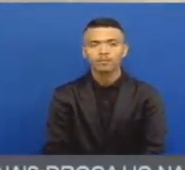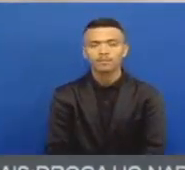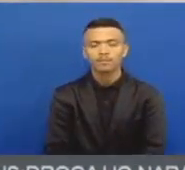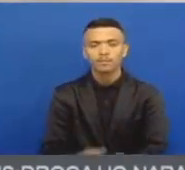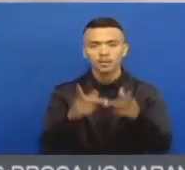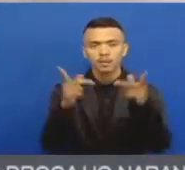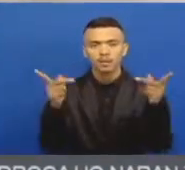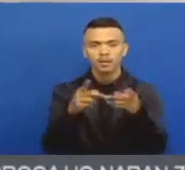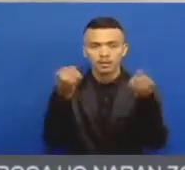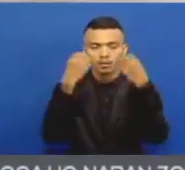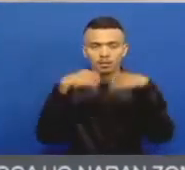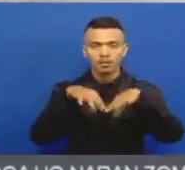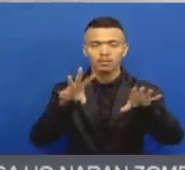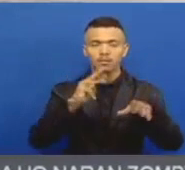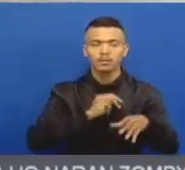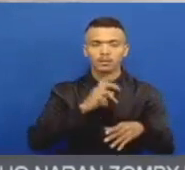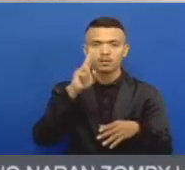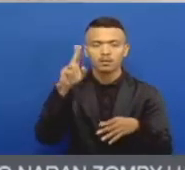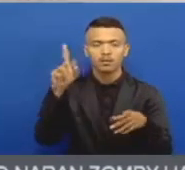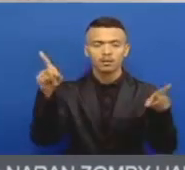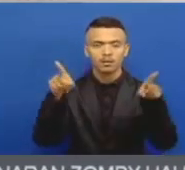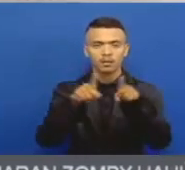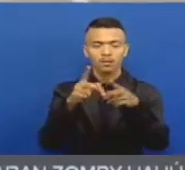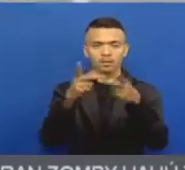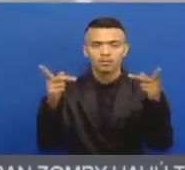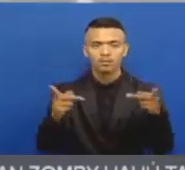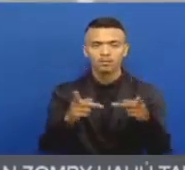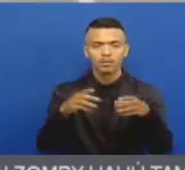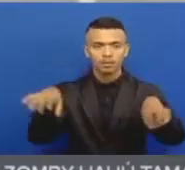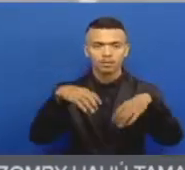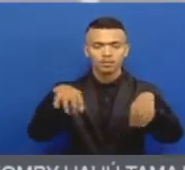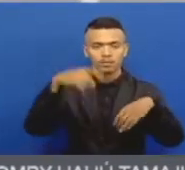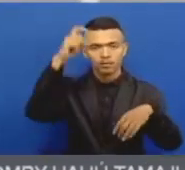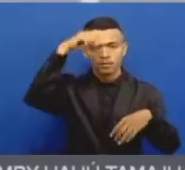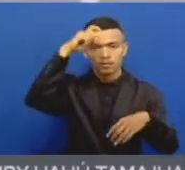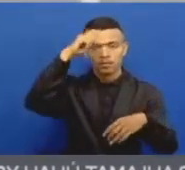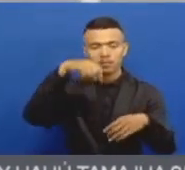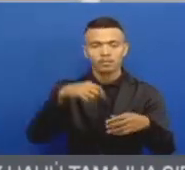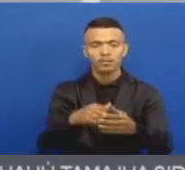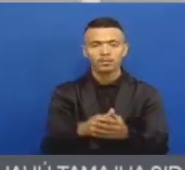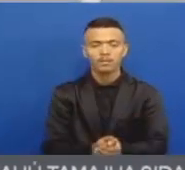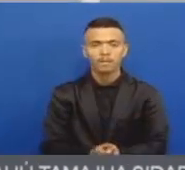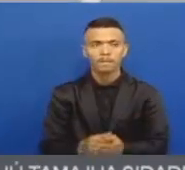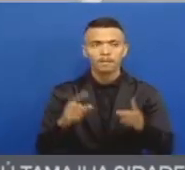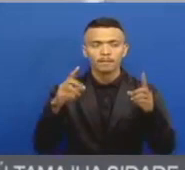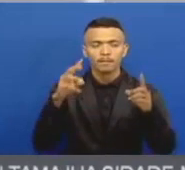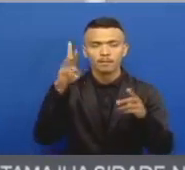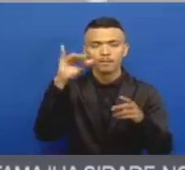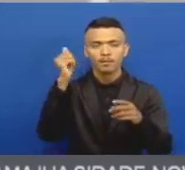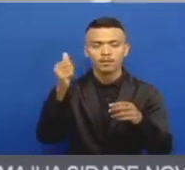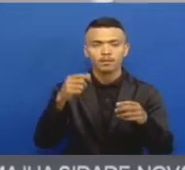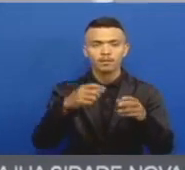Aridor ta sibul meti out. Nudar fatin servisu bay doza Maria Suarez de Jesus Ribeiro. Basa husi